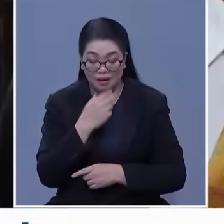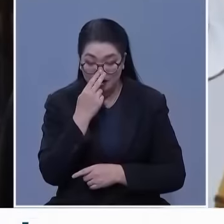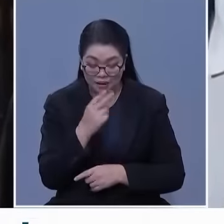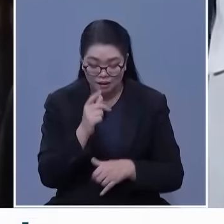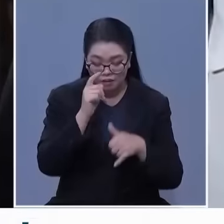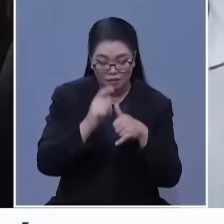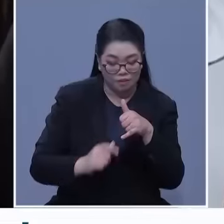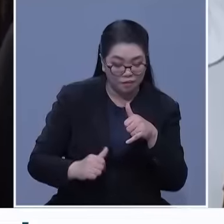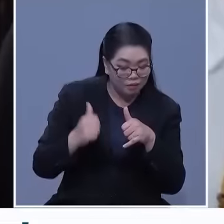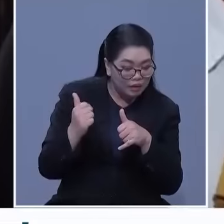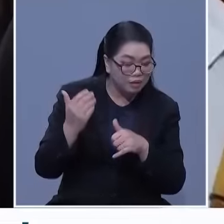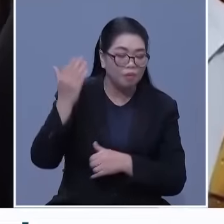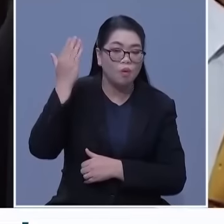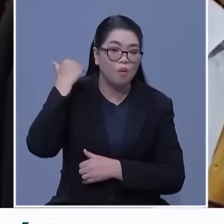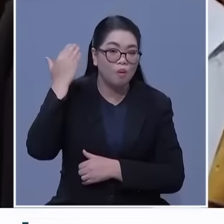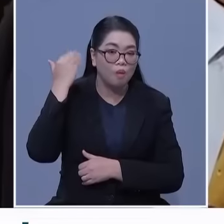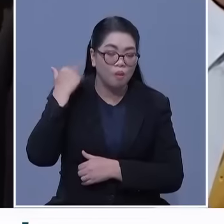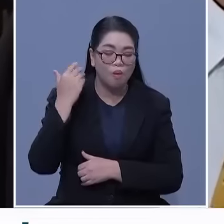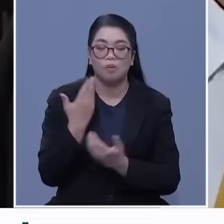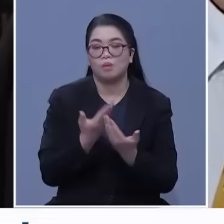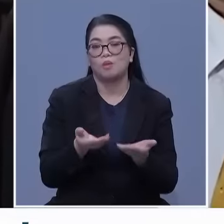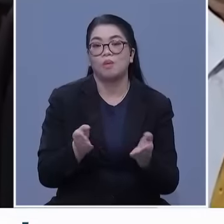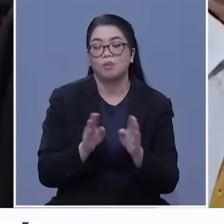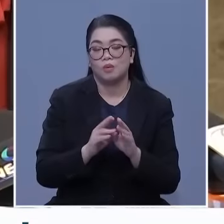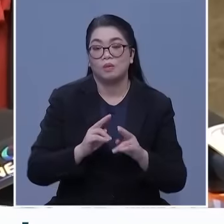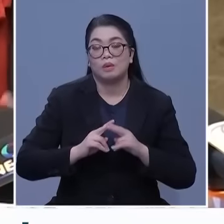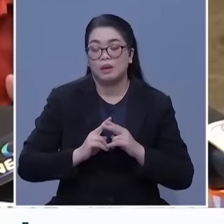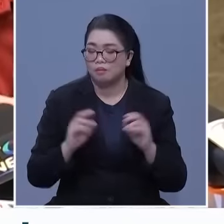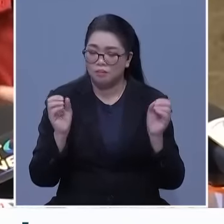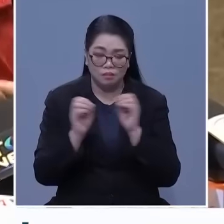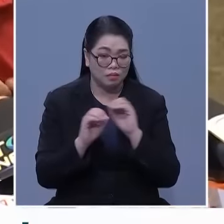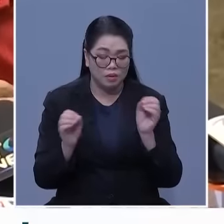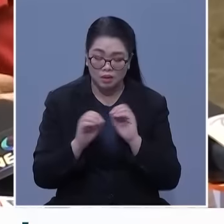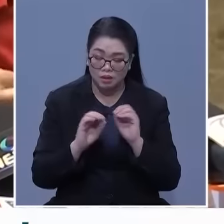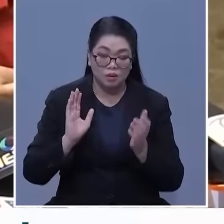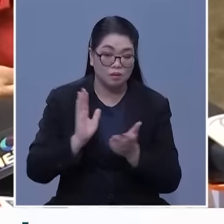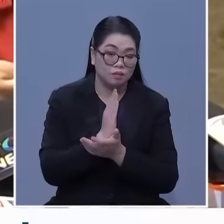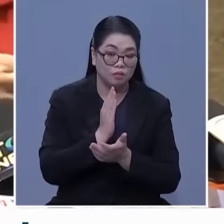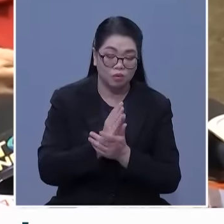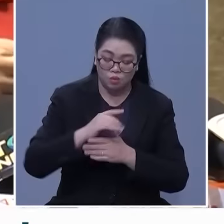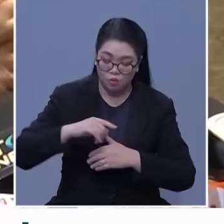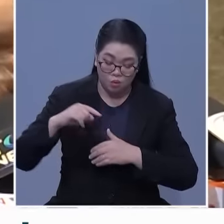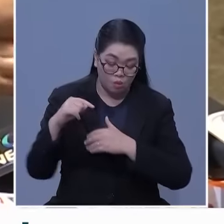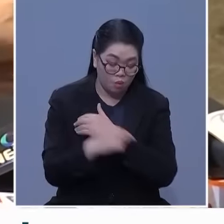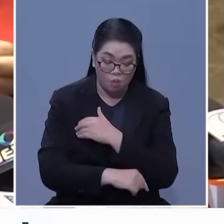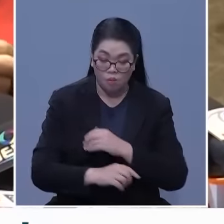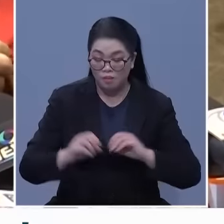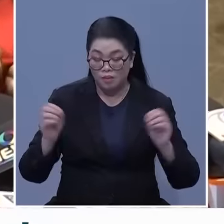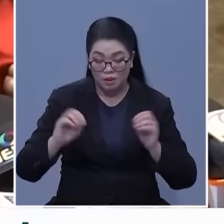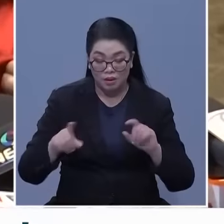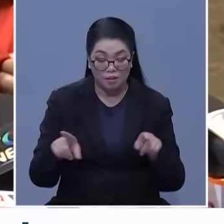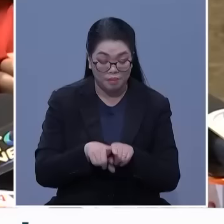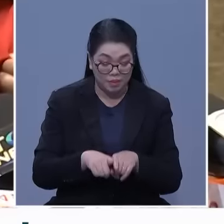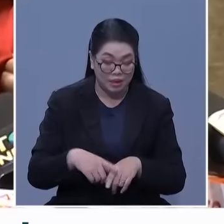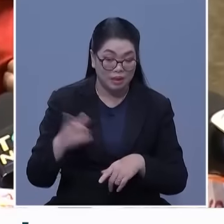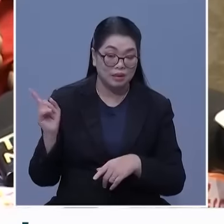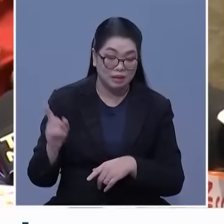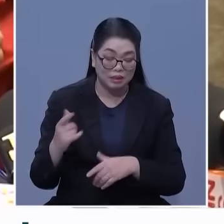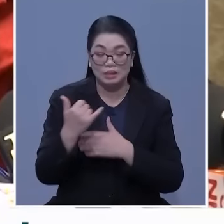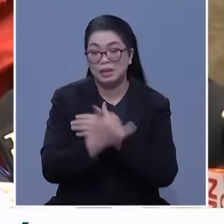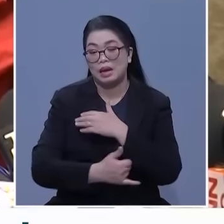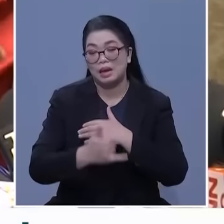ความดีในอดีตโดยเฉพาะที่ครอบครัวตนเองไม่เคยมีเรื่องทุจริตเหมือนนักการเมืองบางคนนักการเ